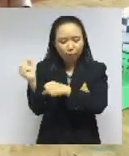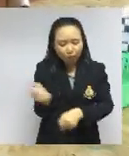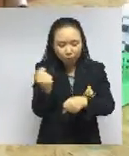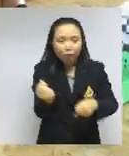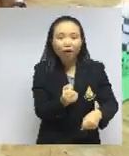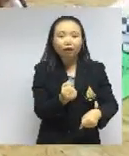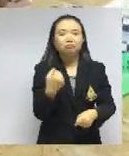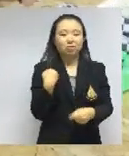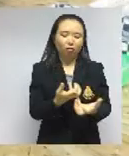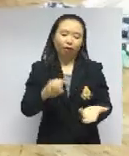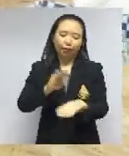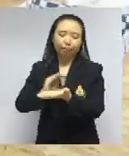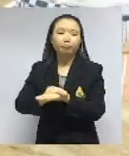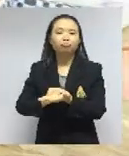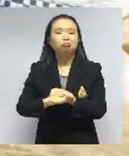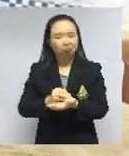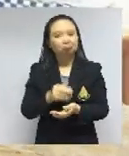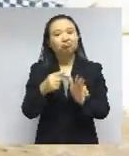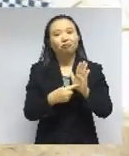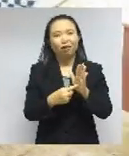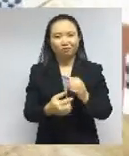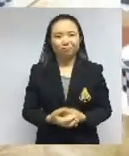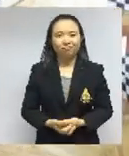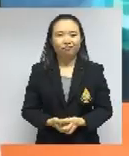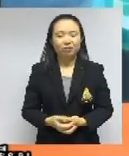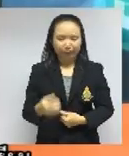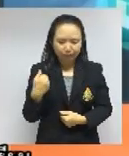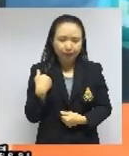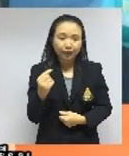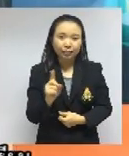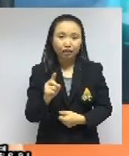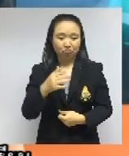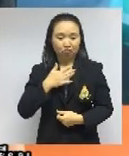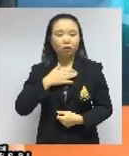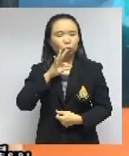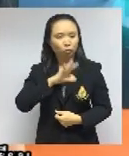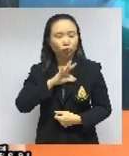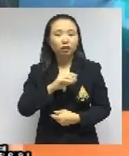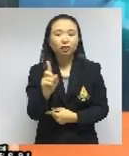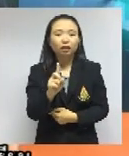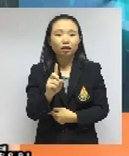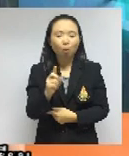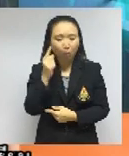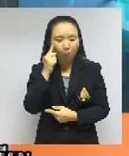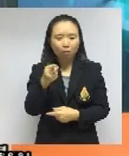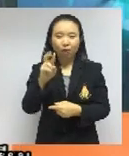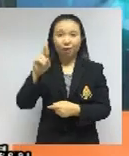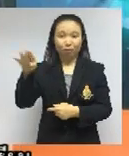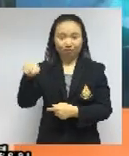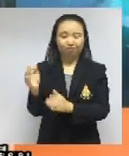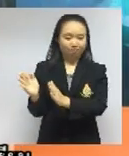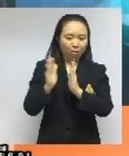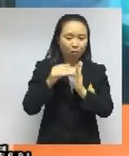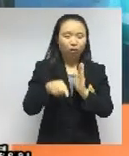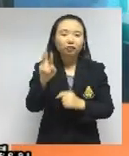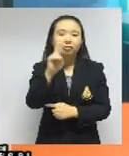าดวัสดุอุปกรณ์ต่างๆเหล่านี้เป็นต้นนะคะค่ะนอกจากนี้เราก็ยังได้นำระบ